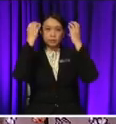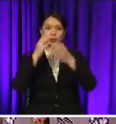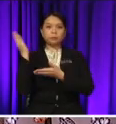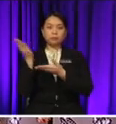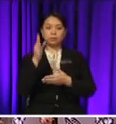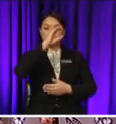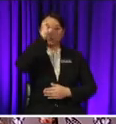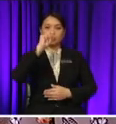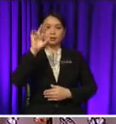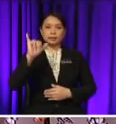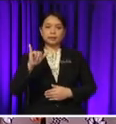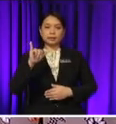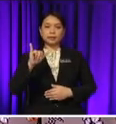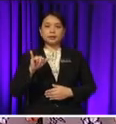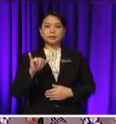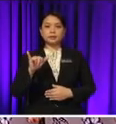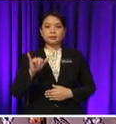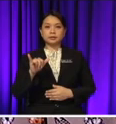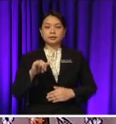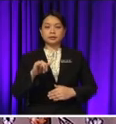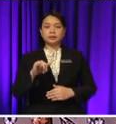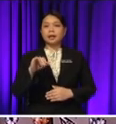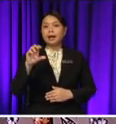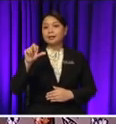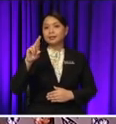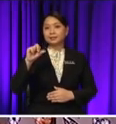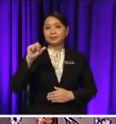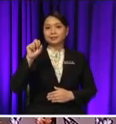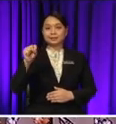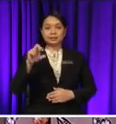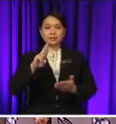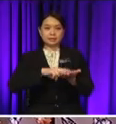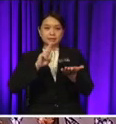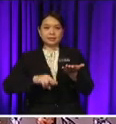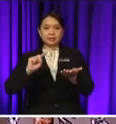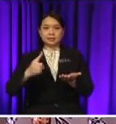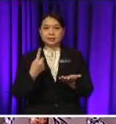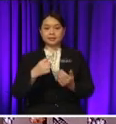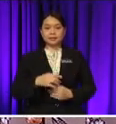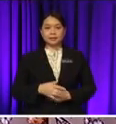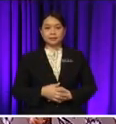yang tidak memerlukan murid-murid berfikir sangat ataupun mengirim selanjutnya